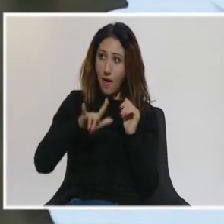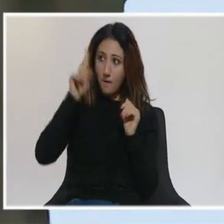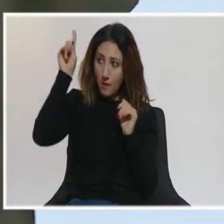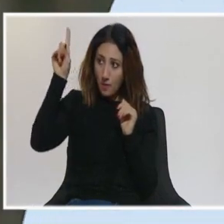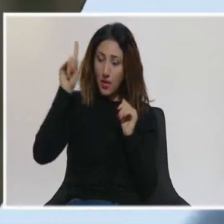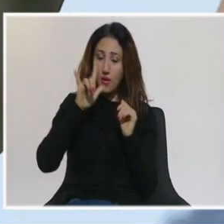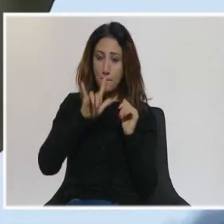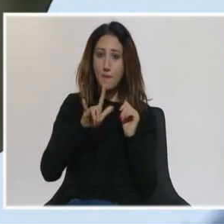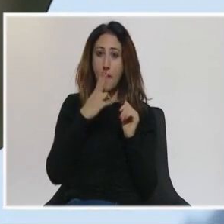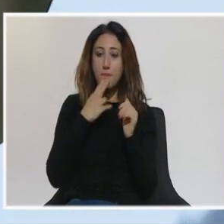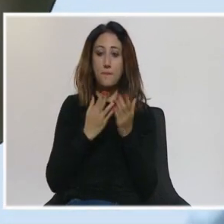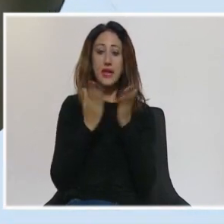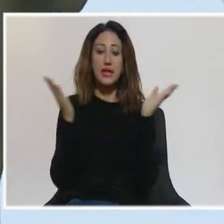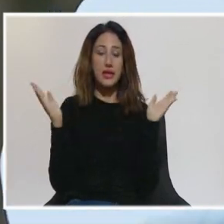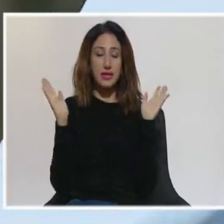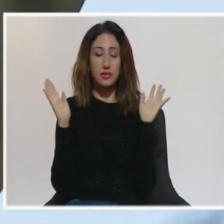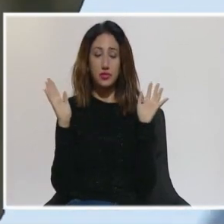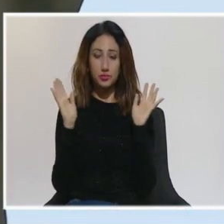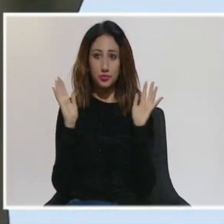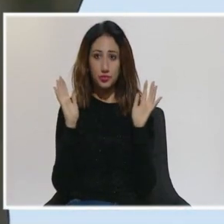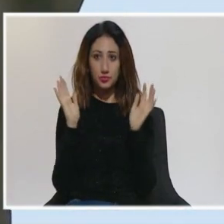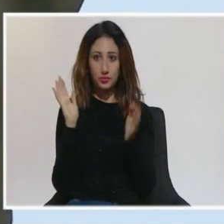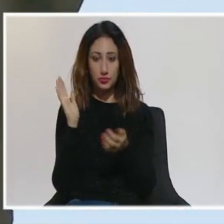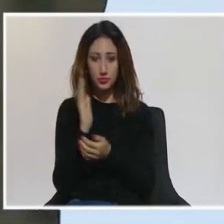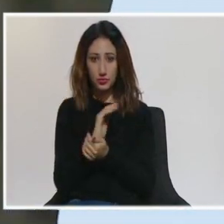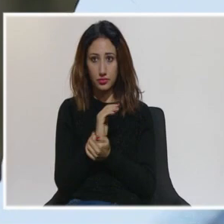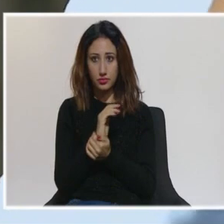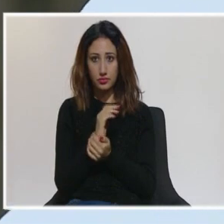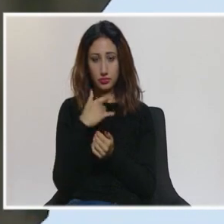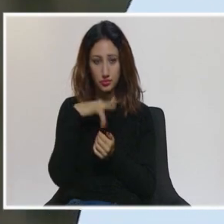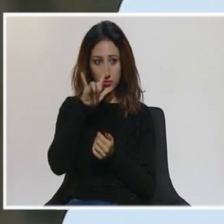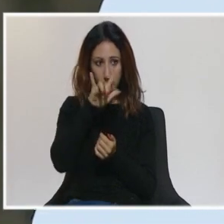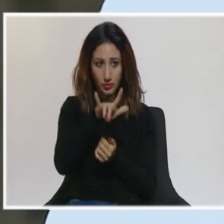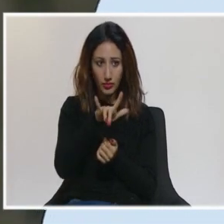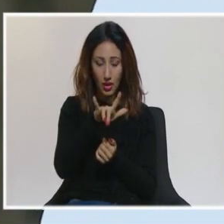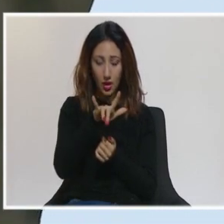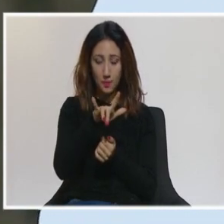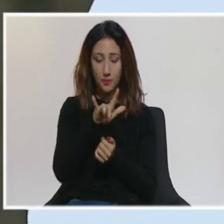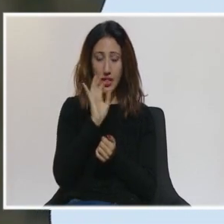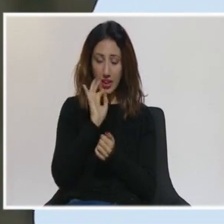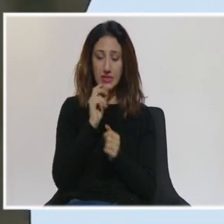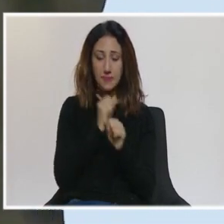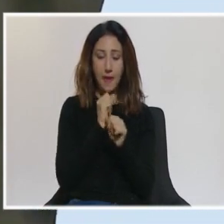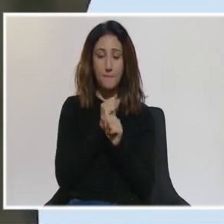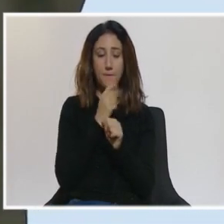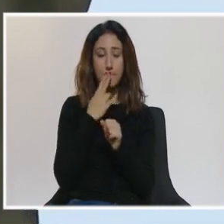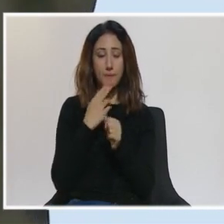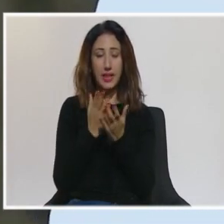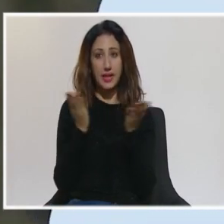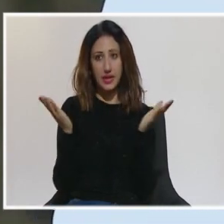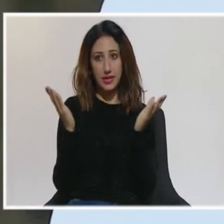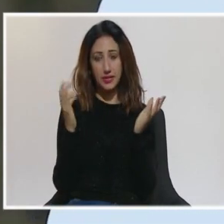كل الموجودات، كل الموجودات. عشان تحب بقى لازم الخير. يعني انا حتى بقول